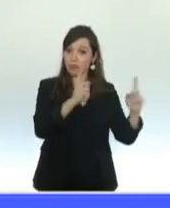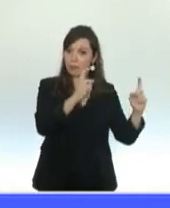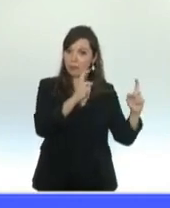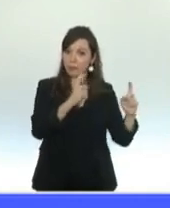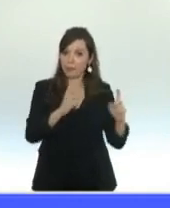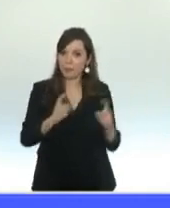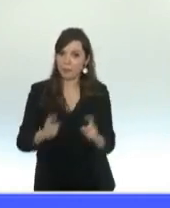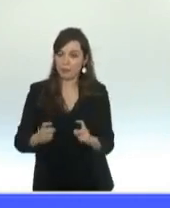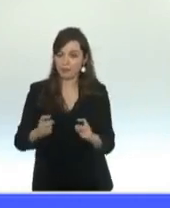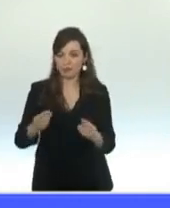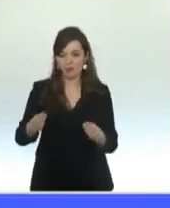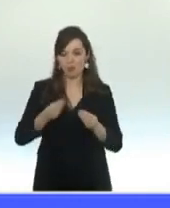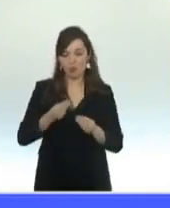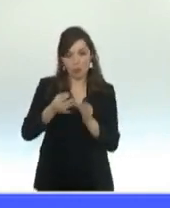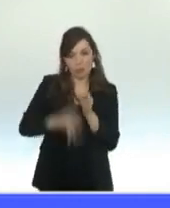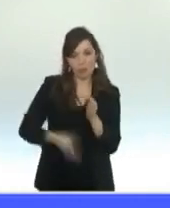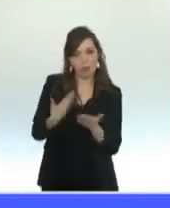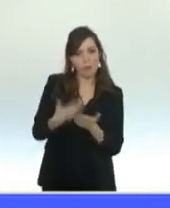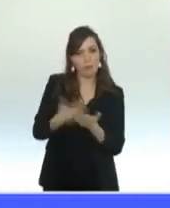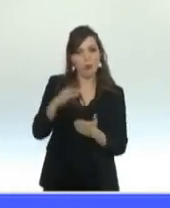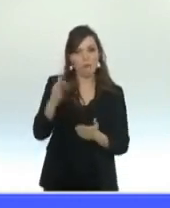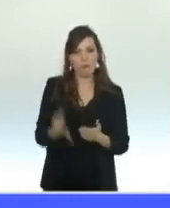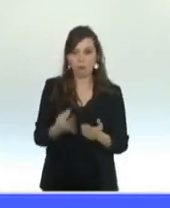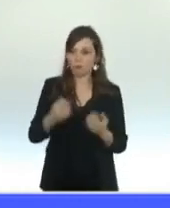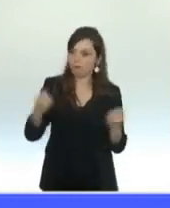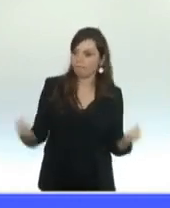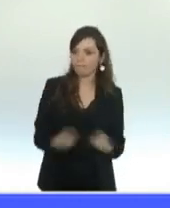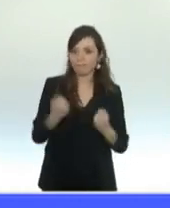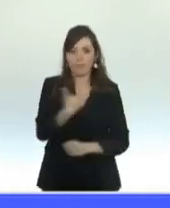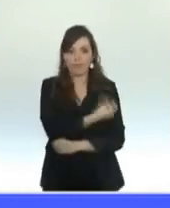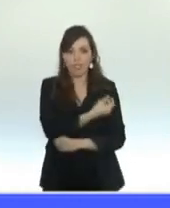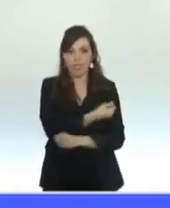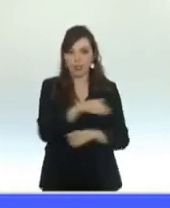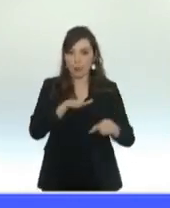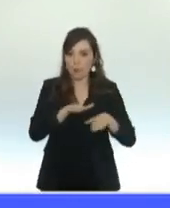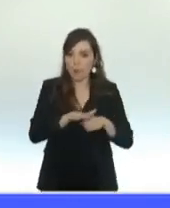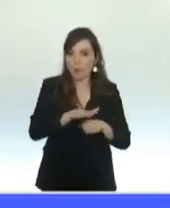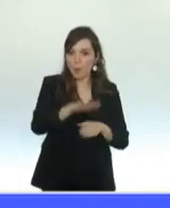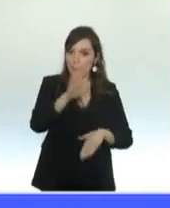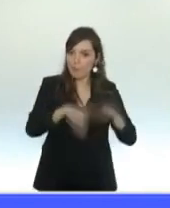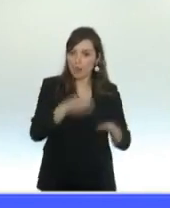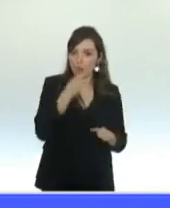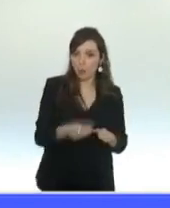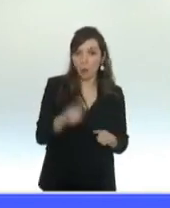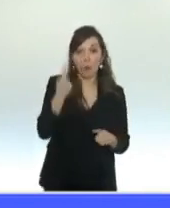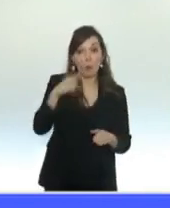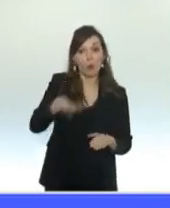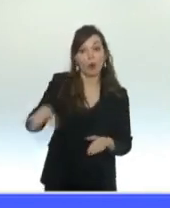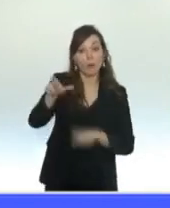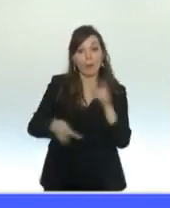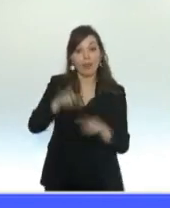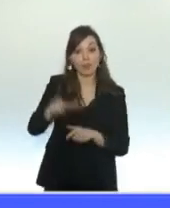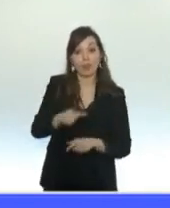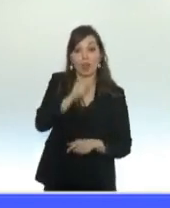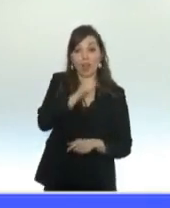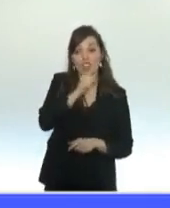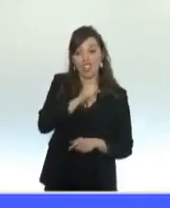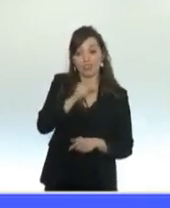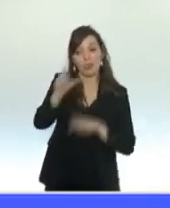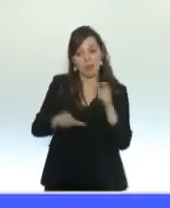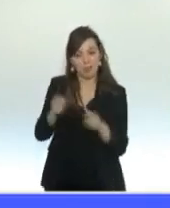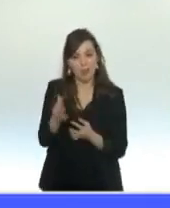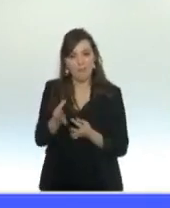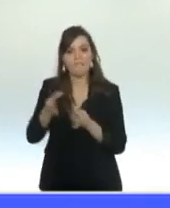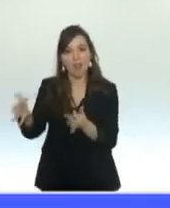de détail là mais en fait c'est important parce que toutes ces petites erreurs sur les petits détails il vont toujours dans le de leur communication